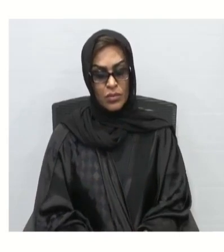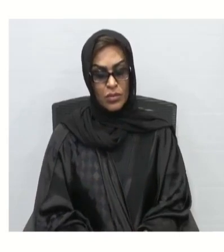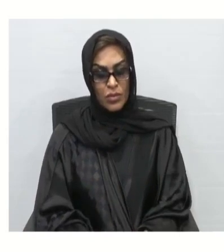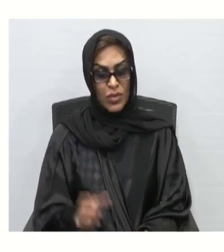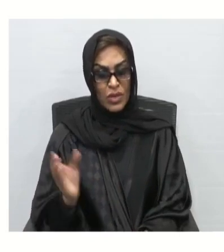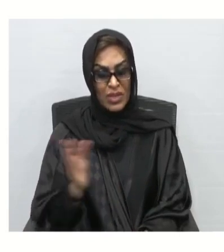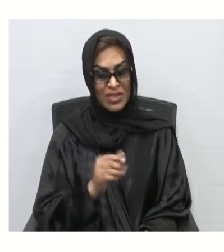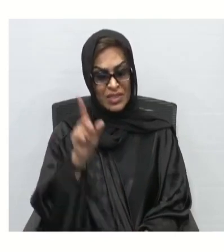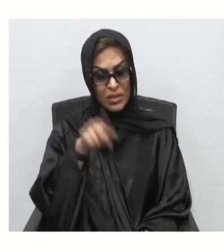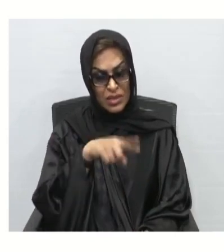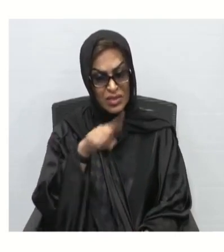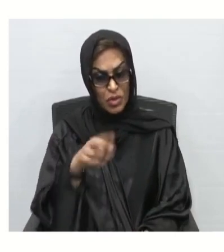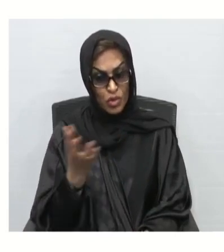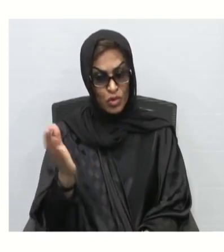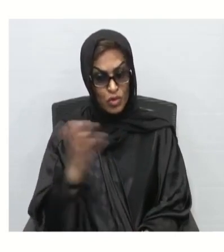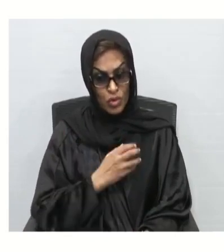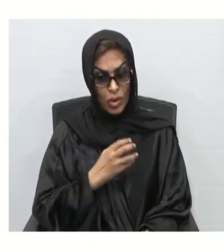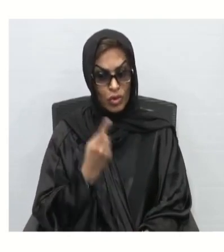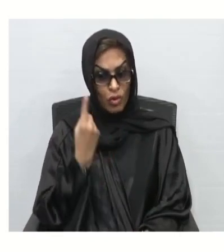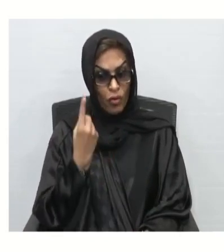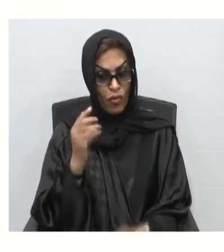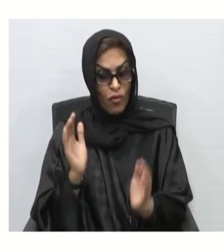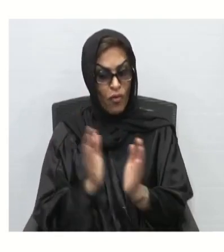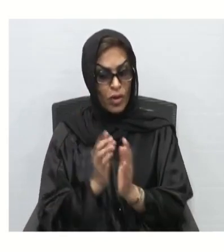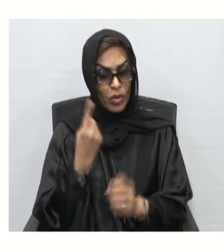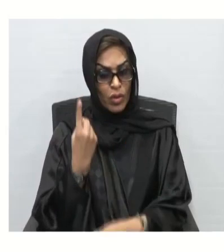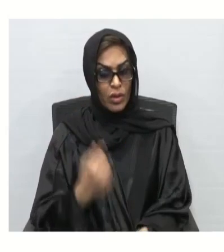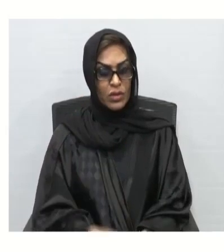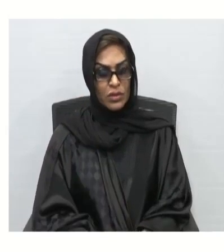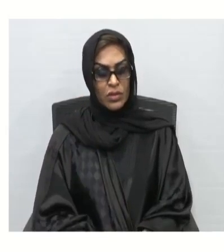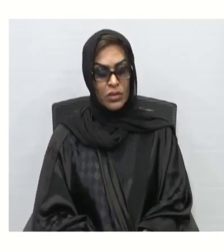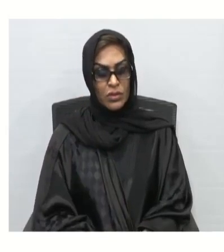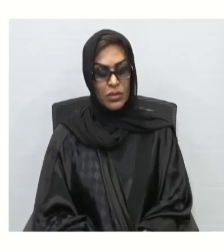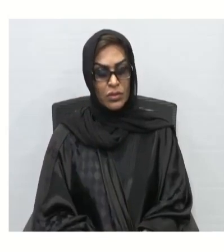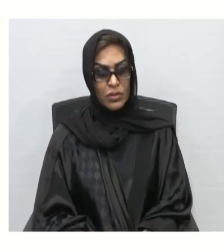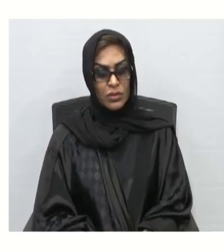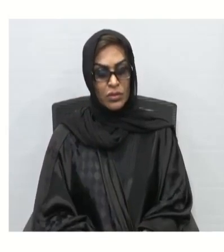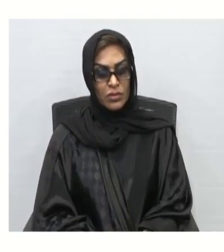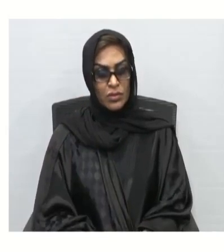النواحي السلبيه بانني اقوم بشراء الاغراض دفعه واحده